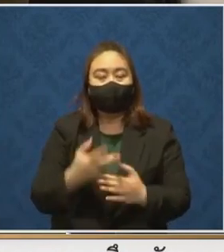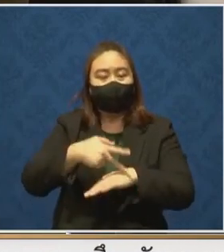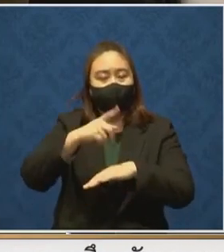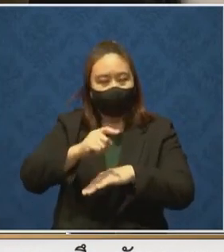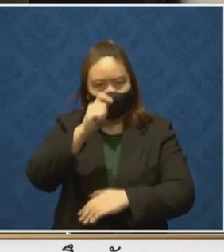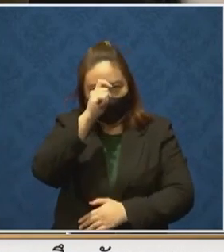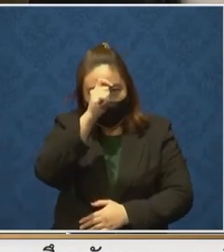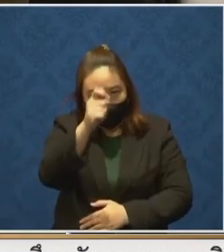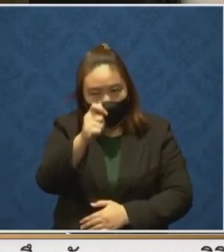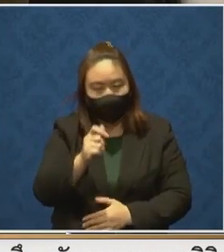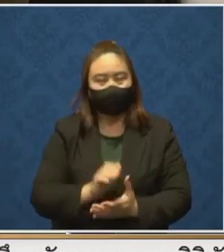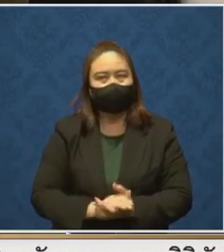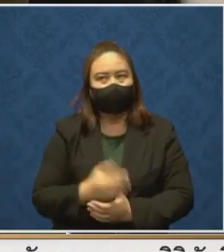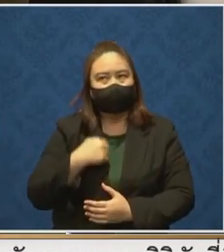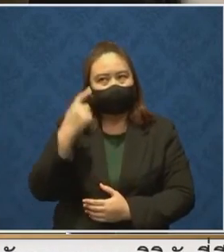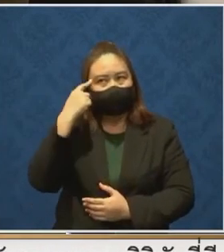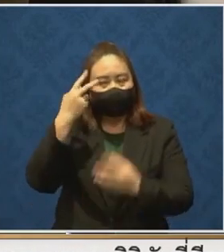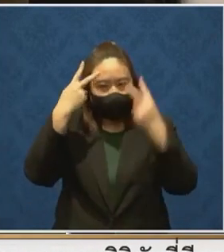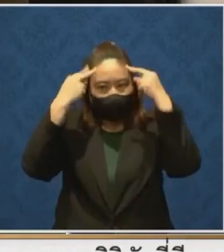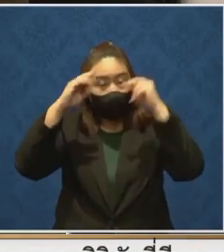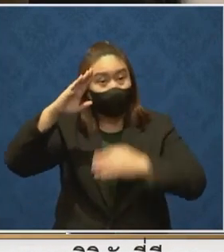่าผลเอกประยุตอยู่มา 8 ปี